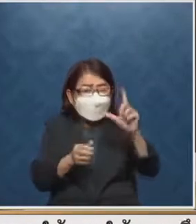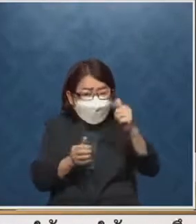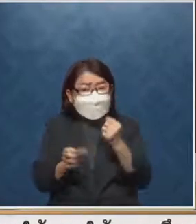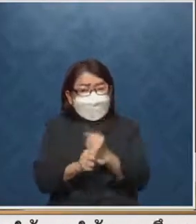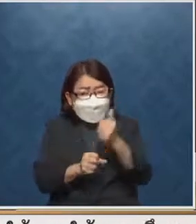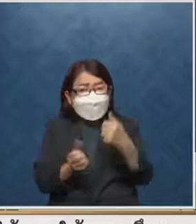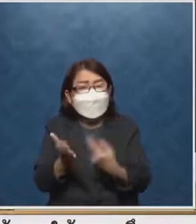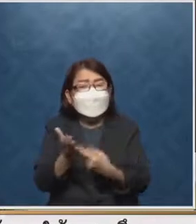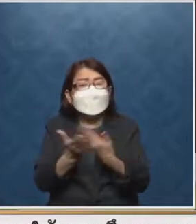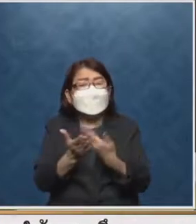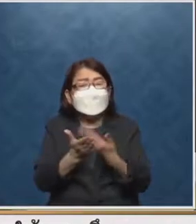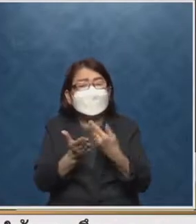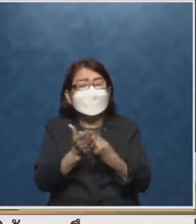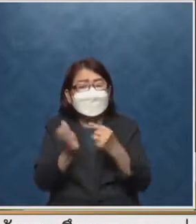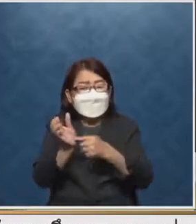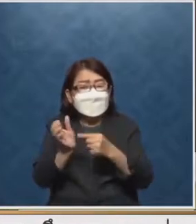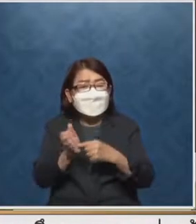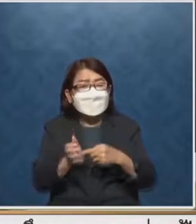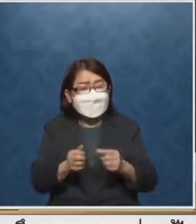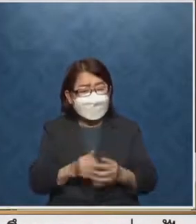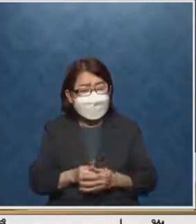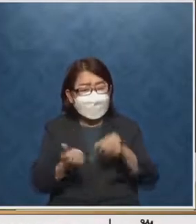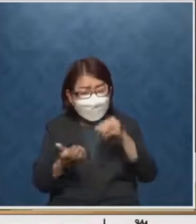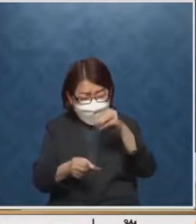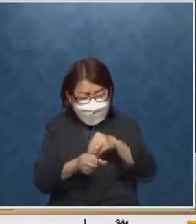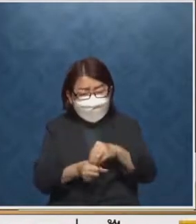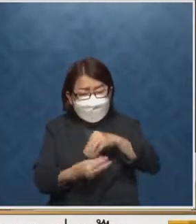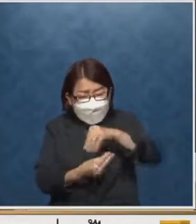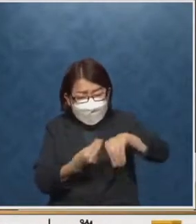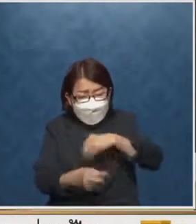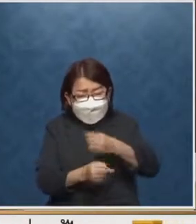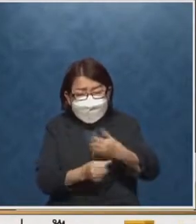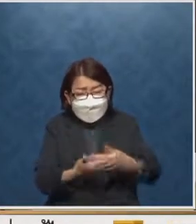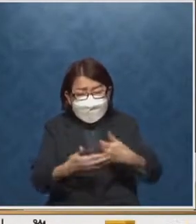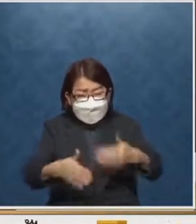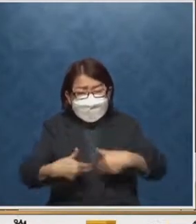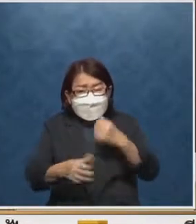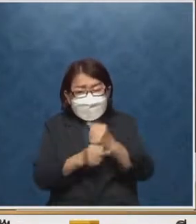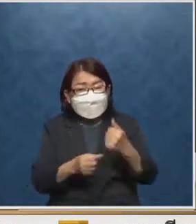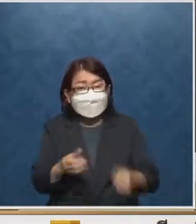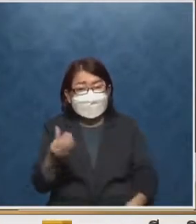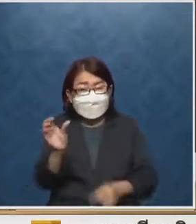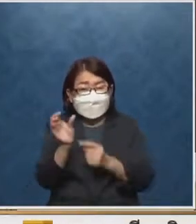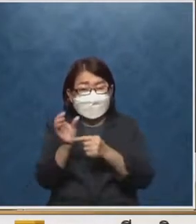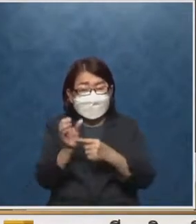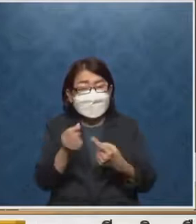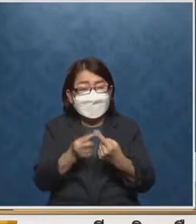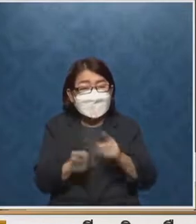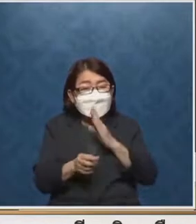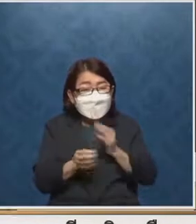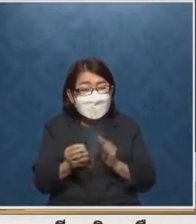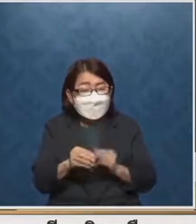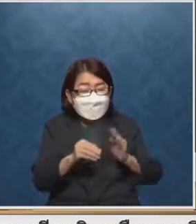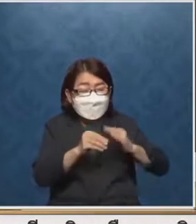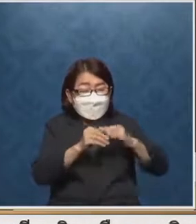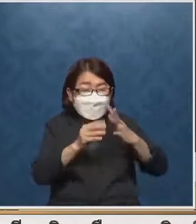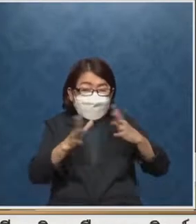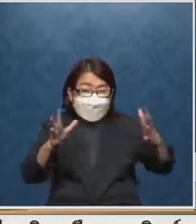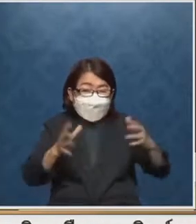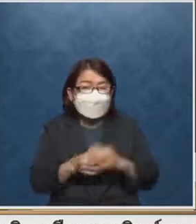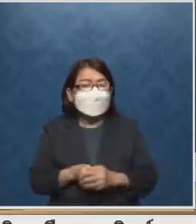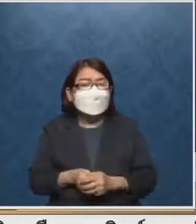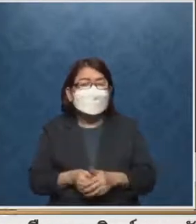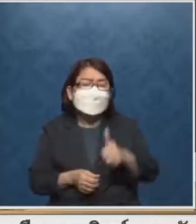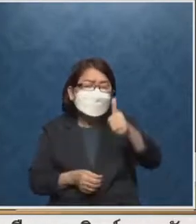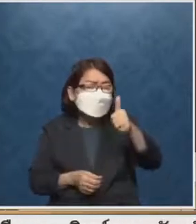ได้ขุดได้ครับมันทำได้แต่แน่นอนถ้าทำมากขึ้นเป็นเรื่องใหญ่ก็ไม่ใช่สิ่งที่ยากเย็